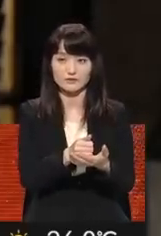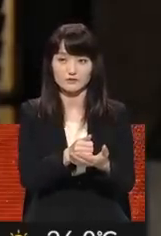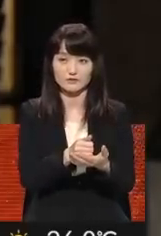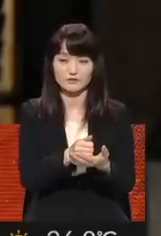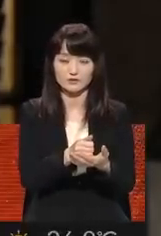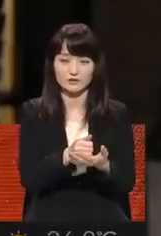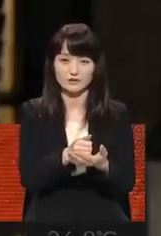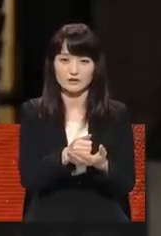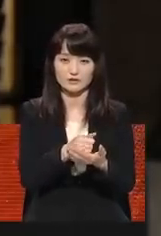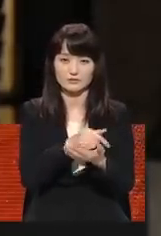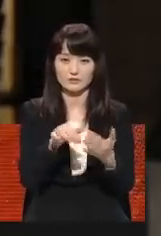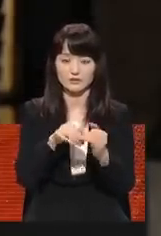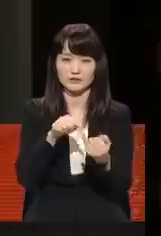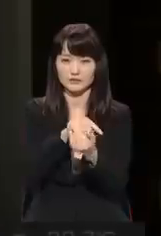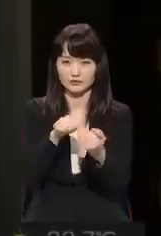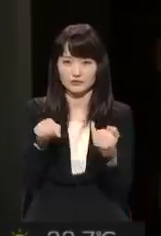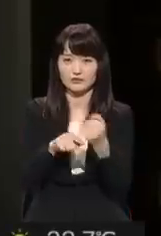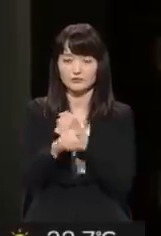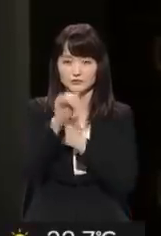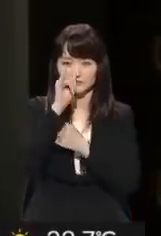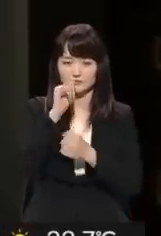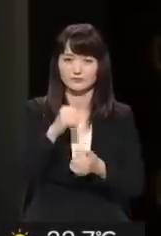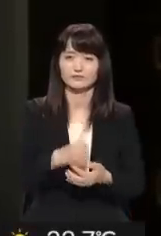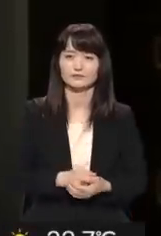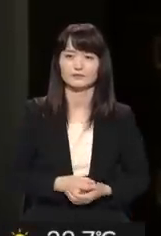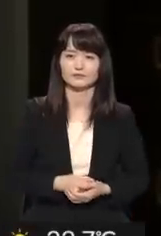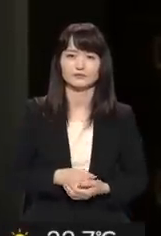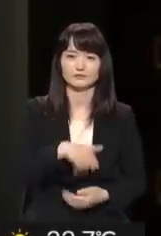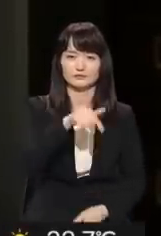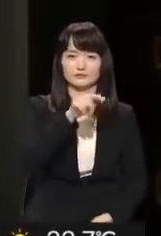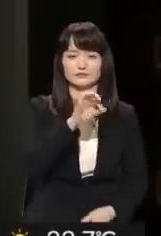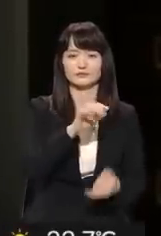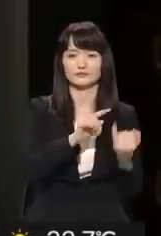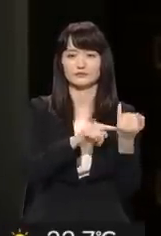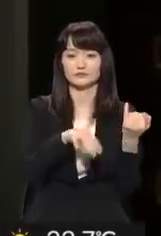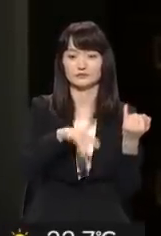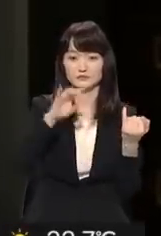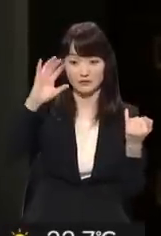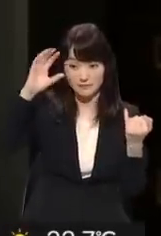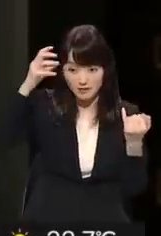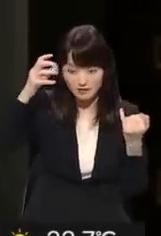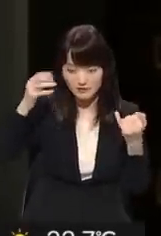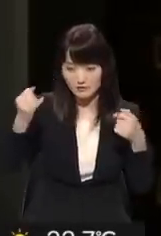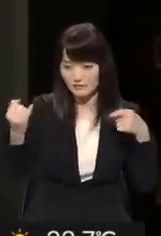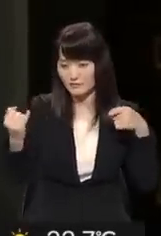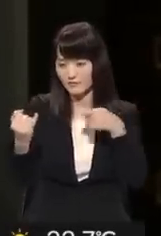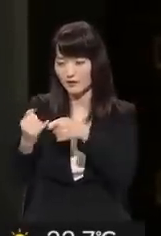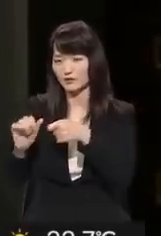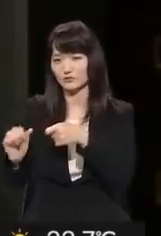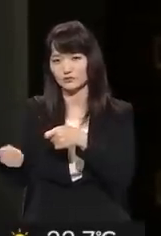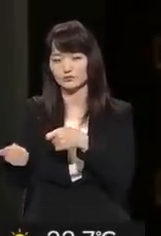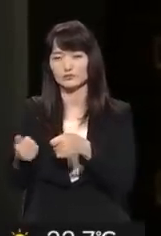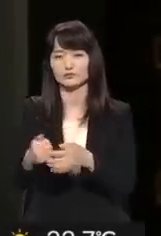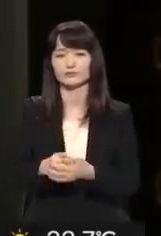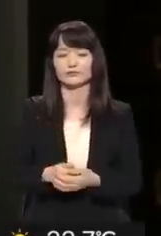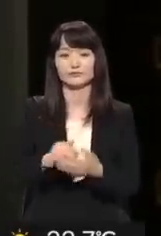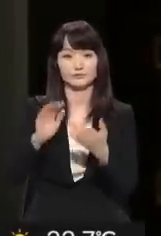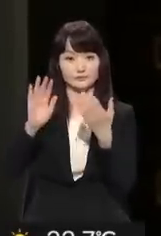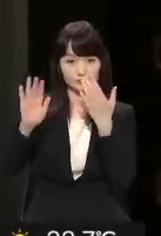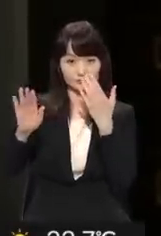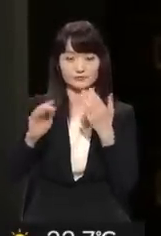있다라는 생각이 듭니다. 자, 그동안 이 정유정이 처음에는 우발적인 뭐 행동이었다 이렇게 얘기를 했고, 하지만 이후에 지금